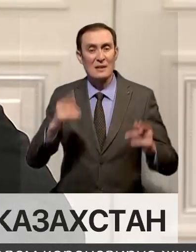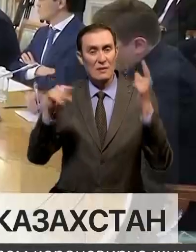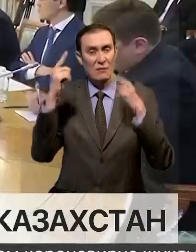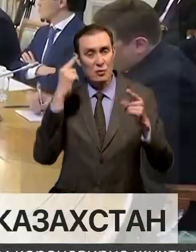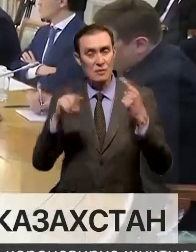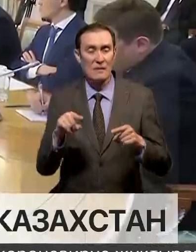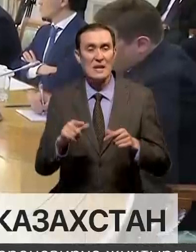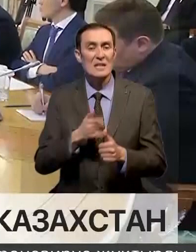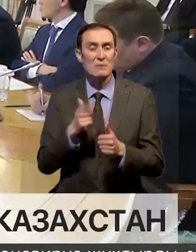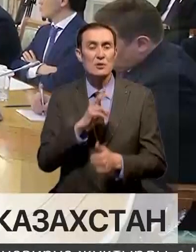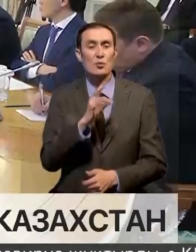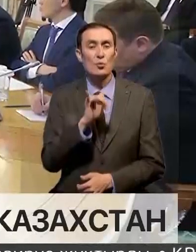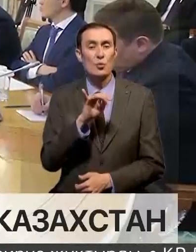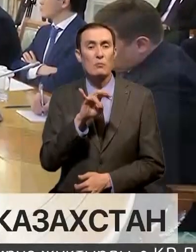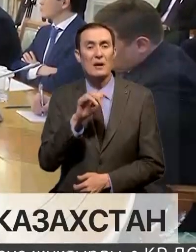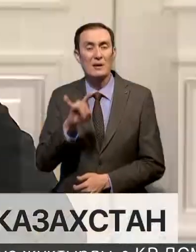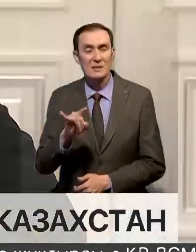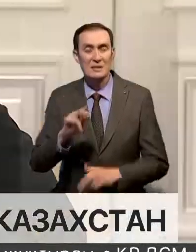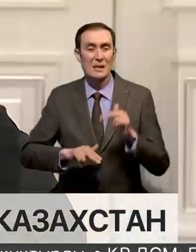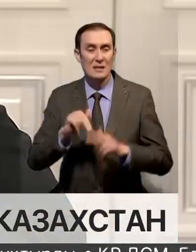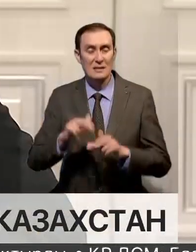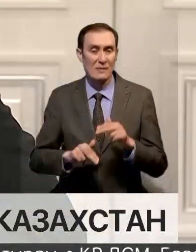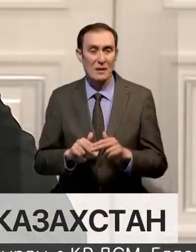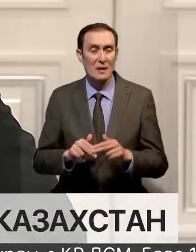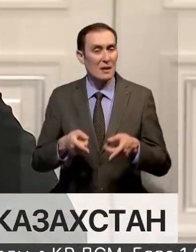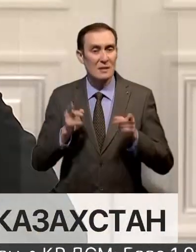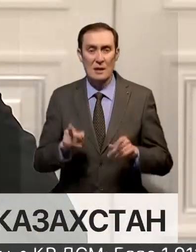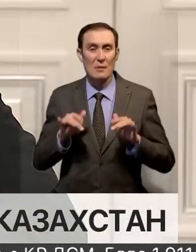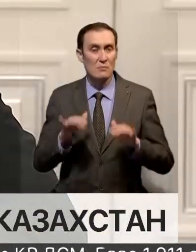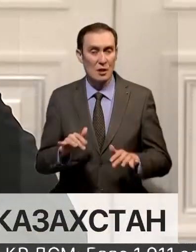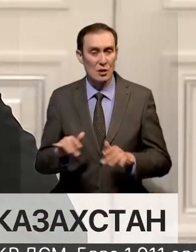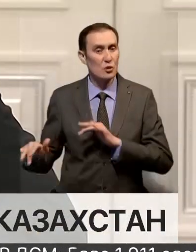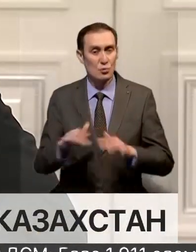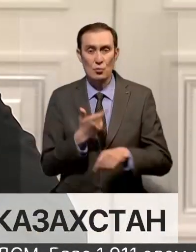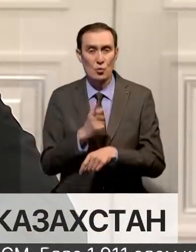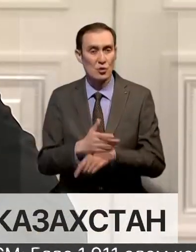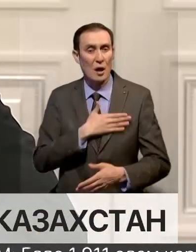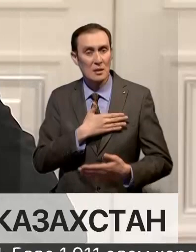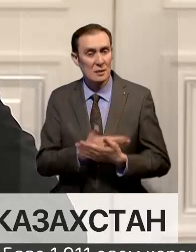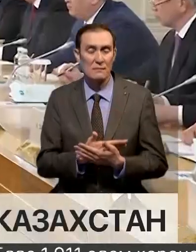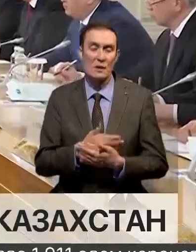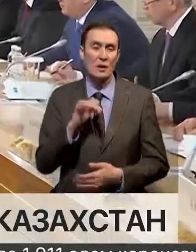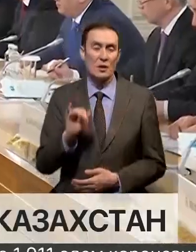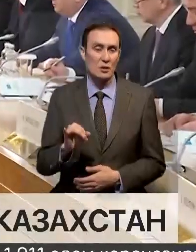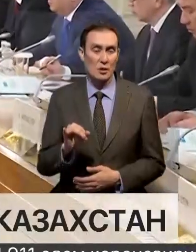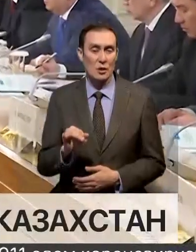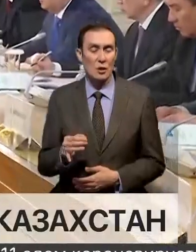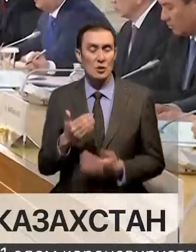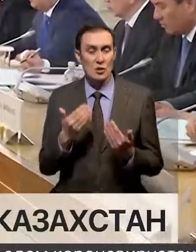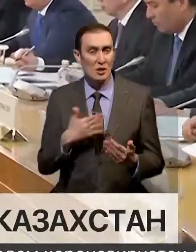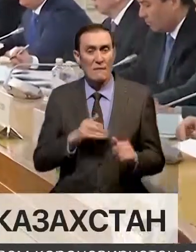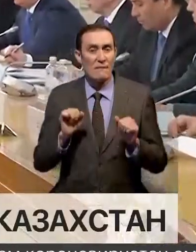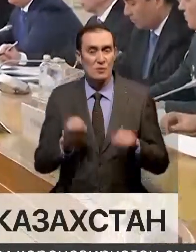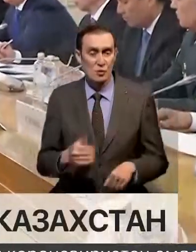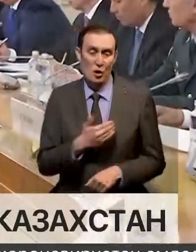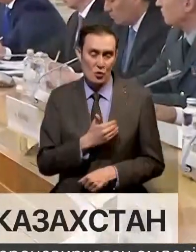творчества имени Курмангазы. Строительство на самом деле уже идет очень активно, и, пользуясь случаем,